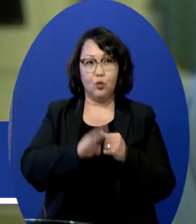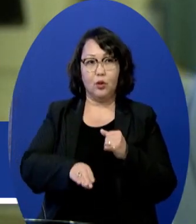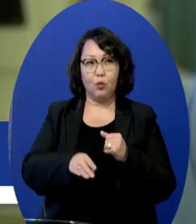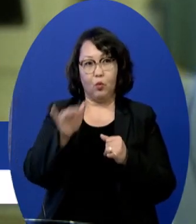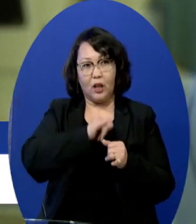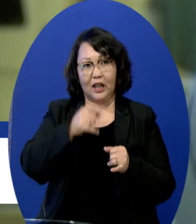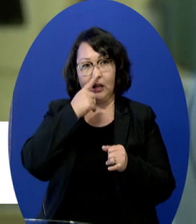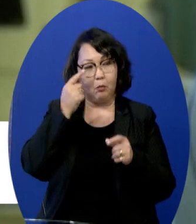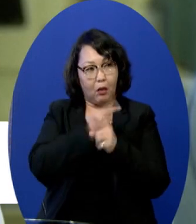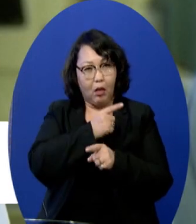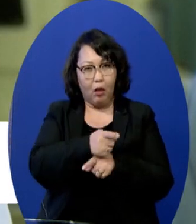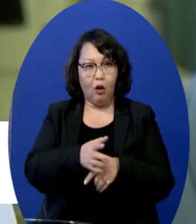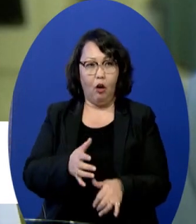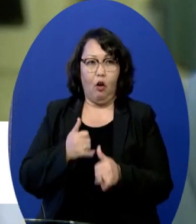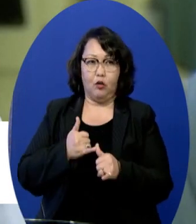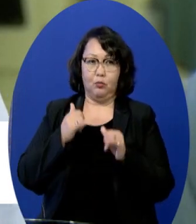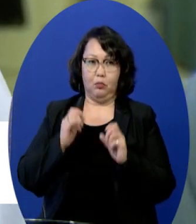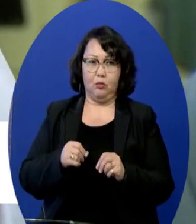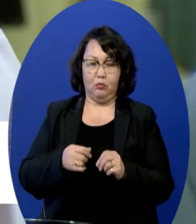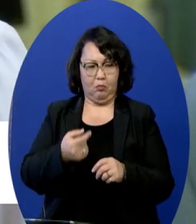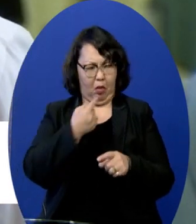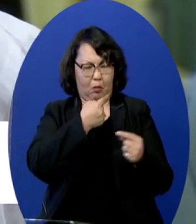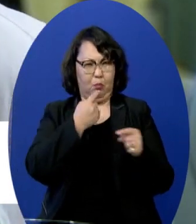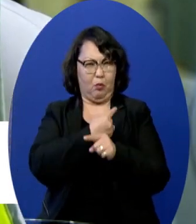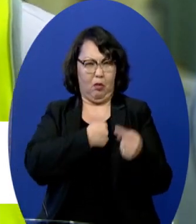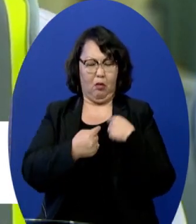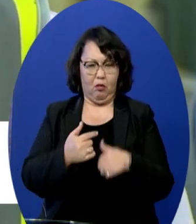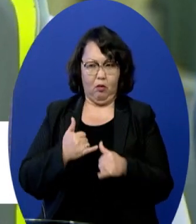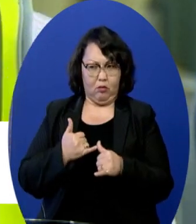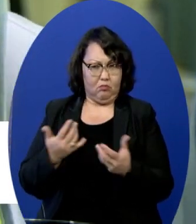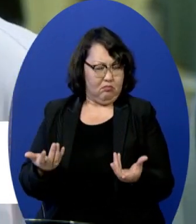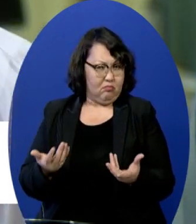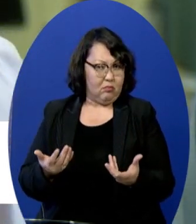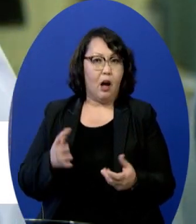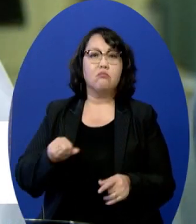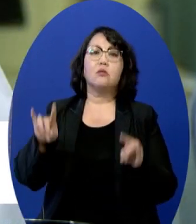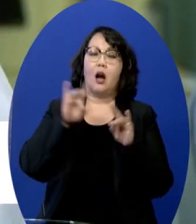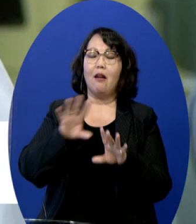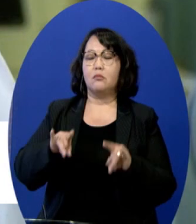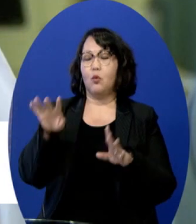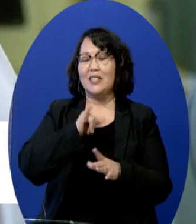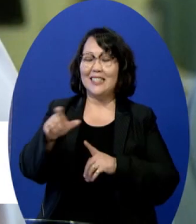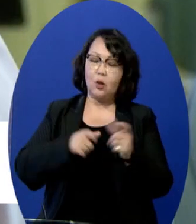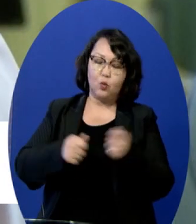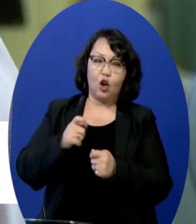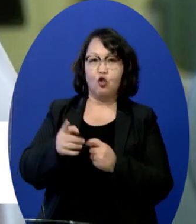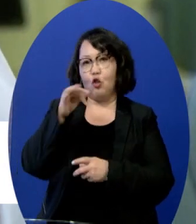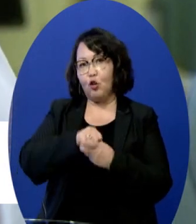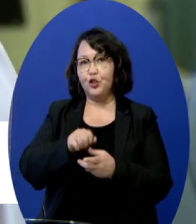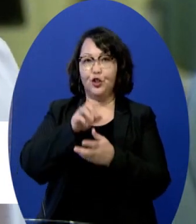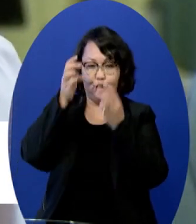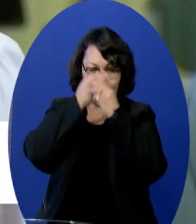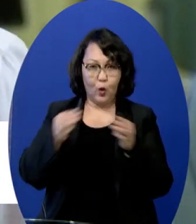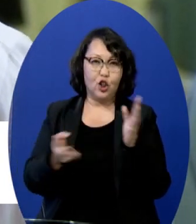энэ шийдвэр юун төрөнд байгаль орчинд нь хортой юм. Түүнчлэн нүүрсний импортонд хориг тавьснаас болж хоёр улс хоёулаа хохирол